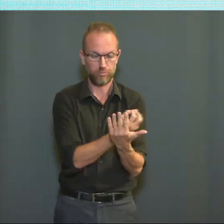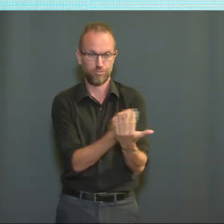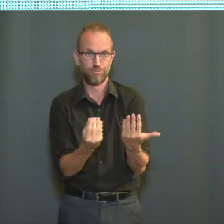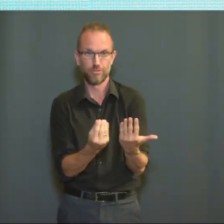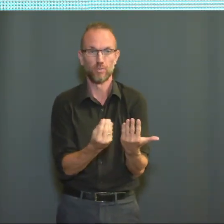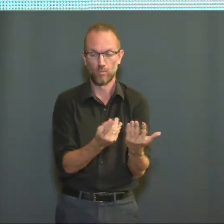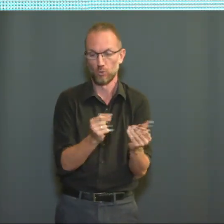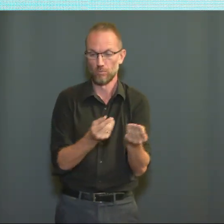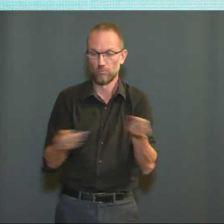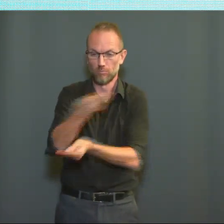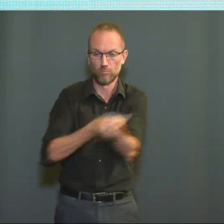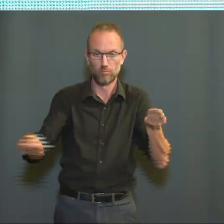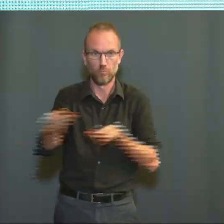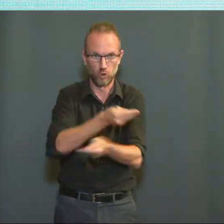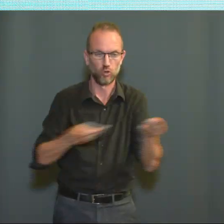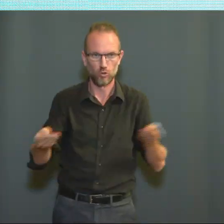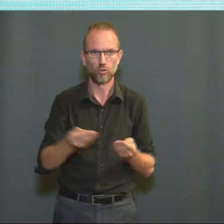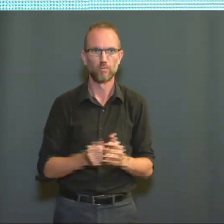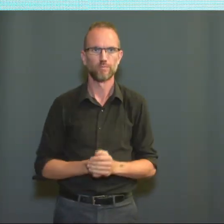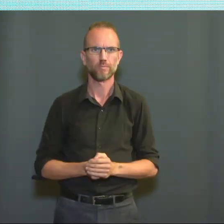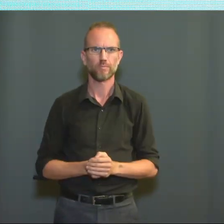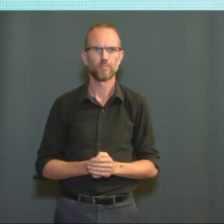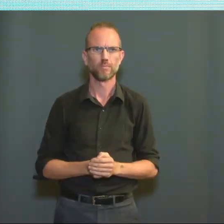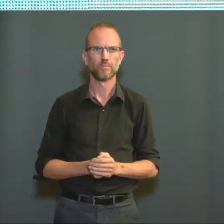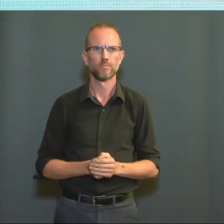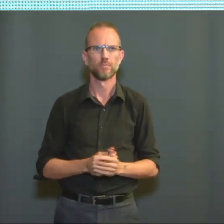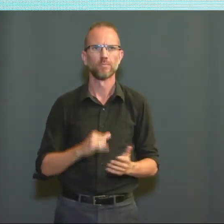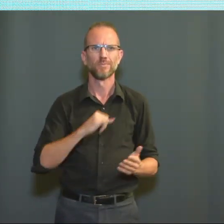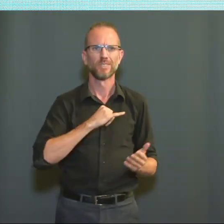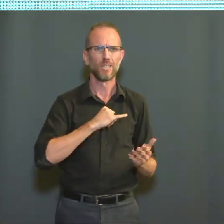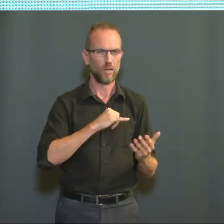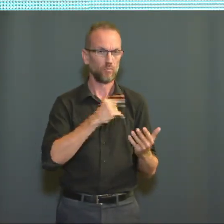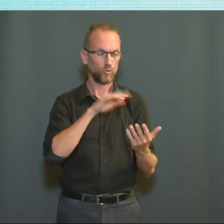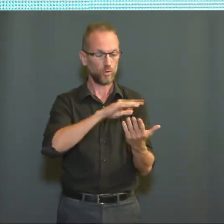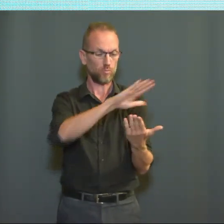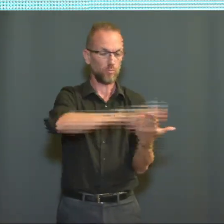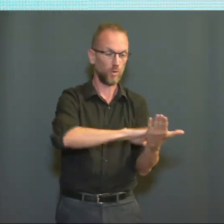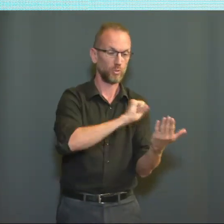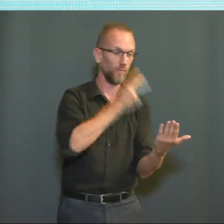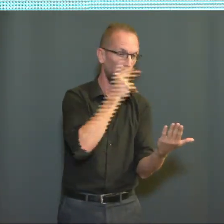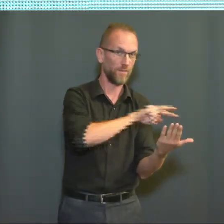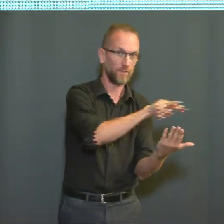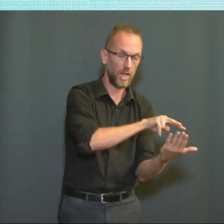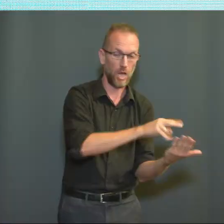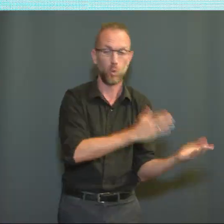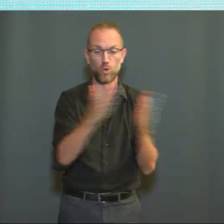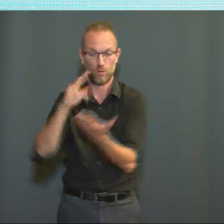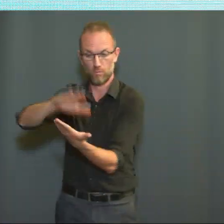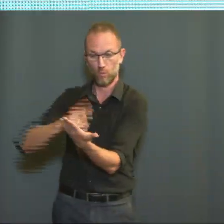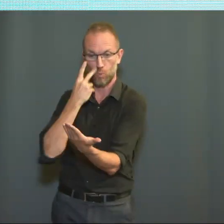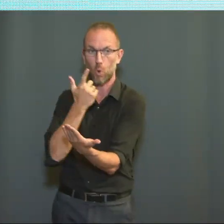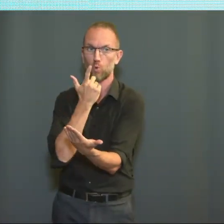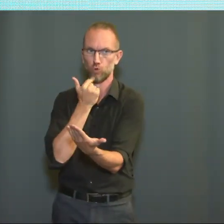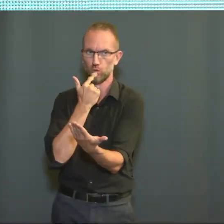L'application fonctionne avec des écrans verts et rouges. Si vous n'avez pas été en contact avec